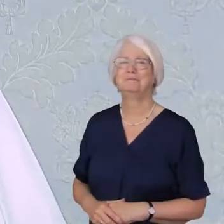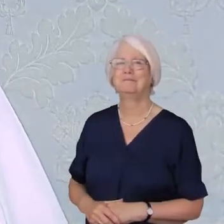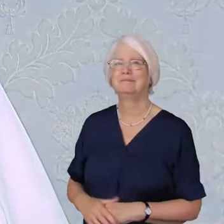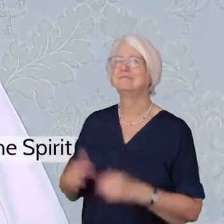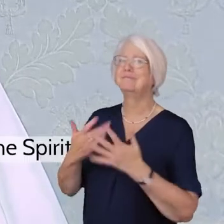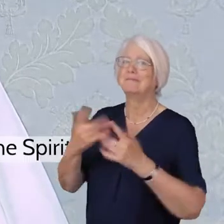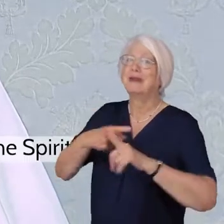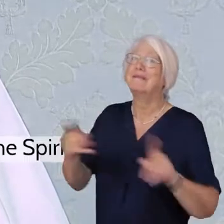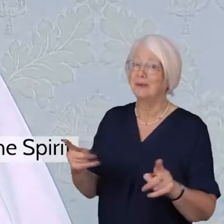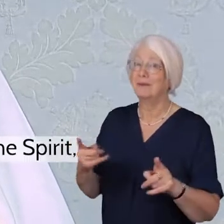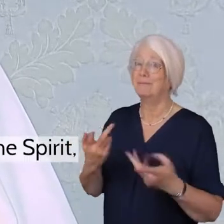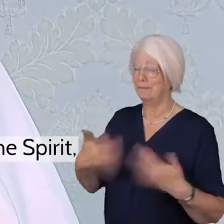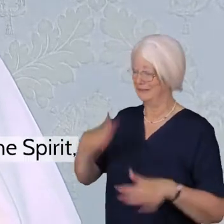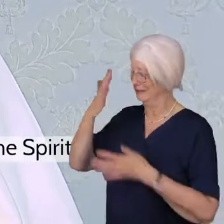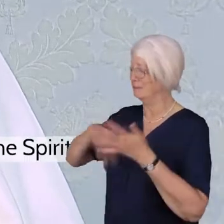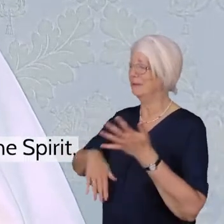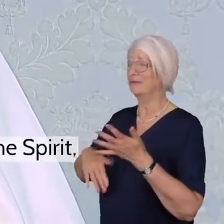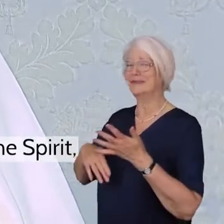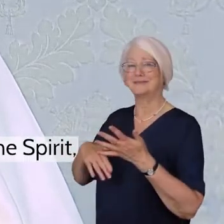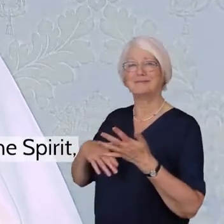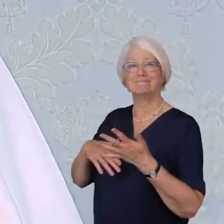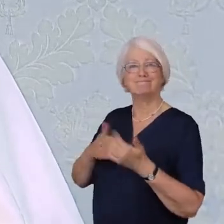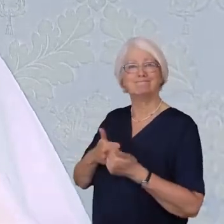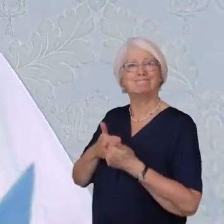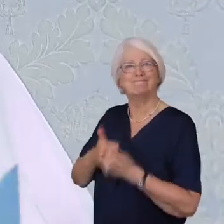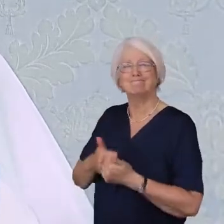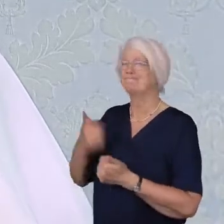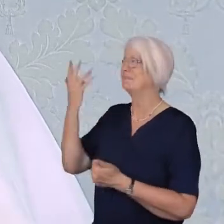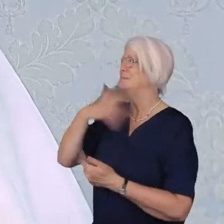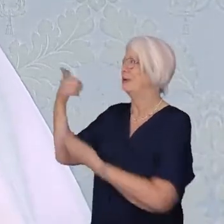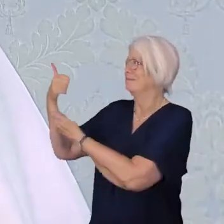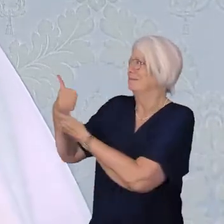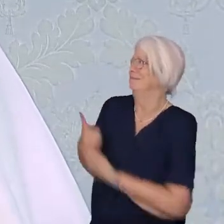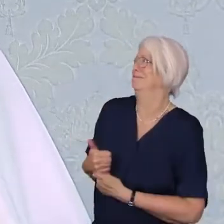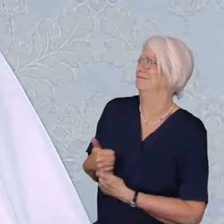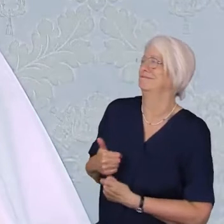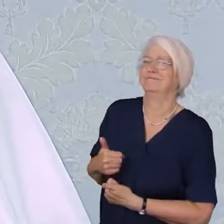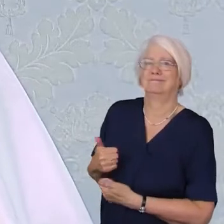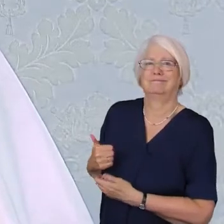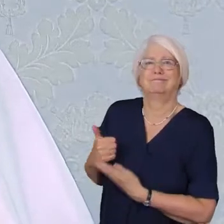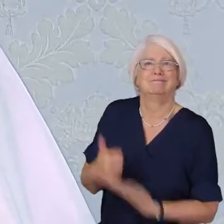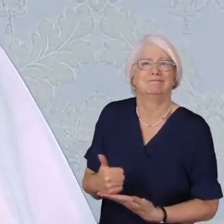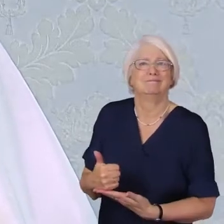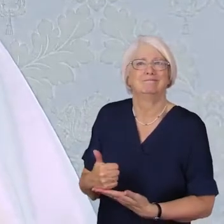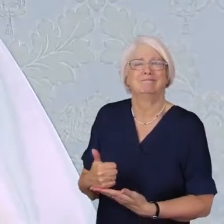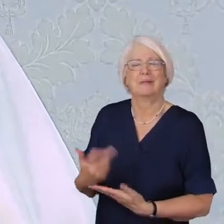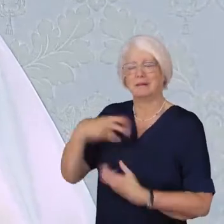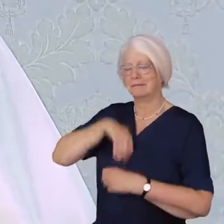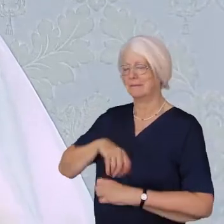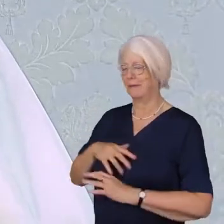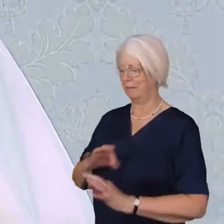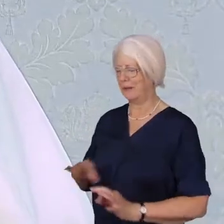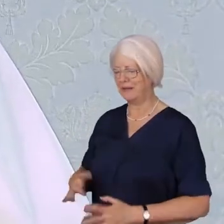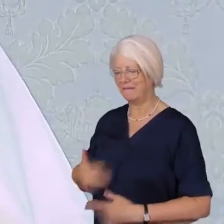di voi hanno provato la sua consolazione, quella pace interiore che ci fa sentire amati,